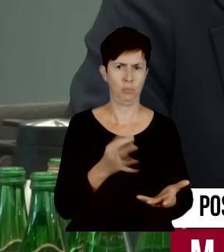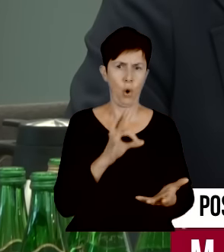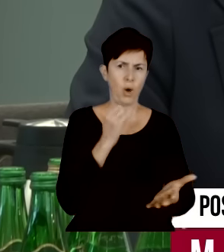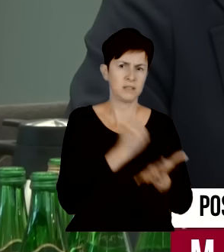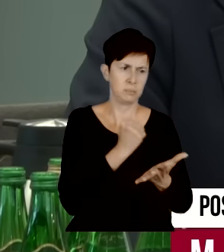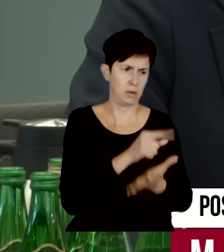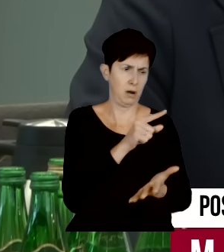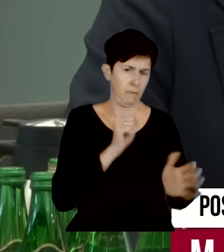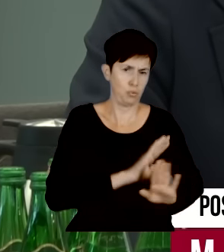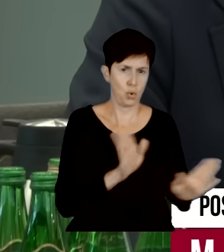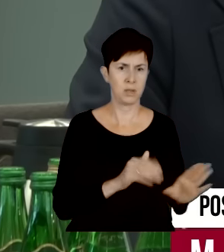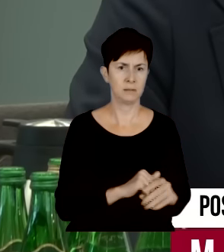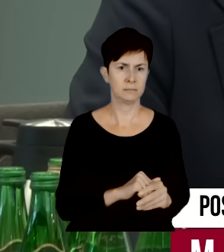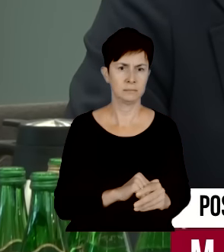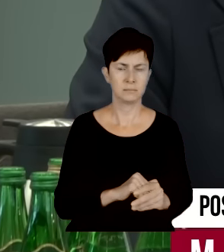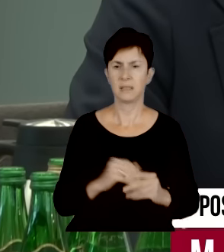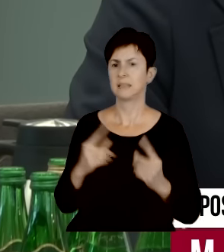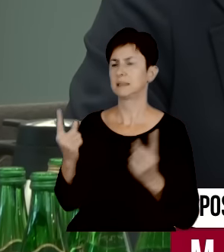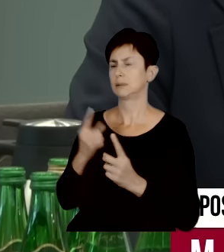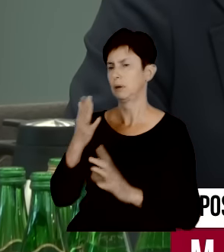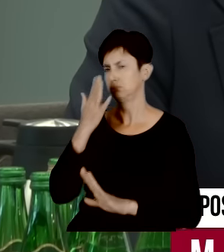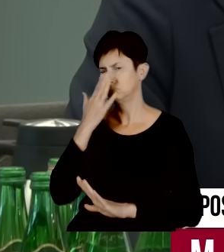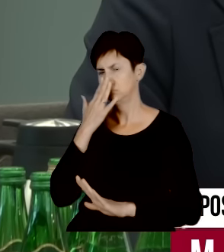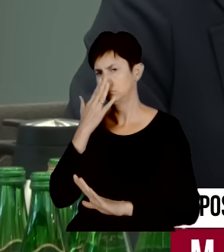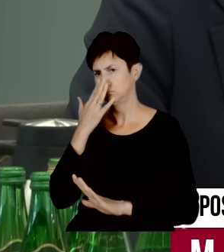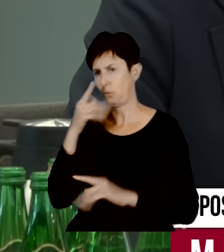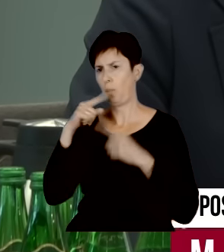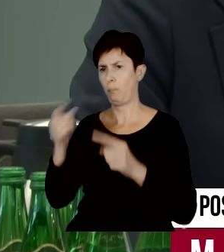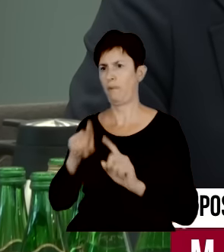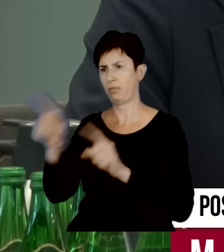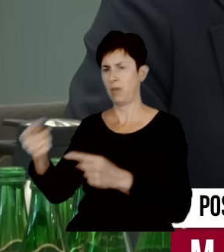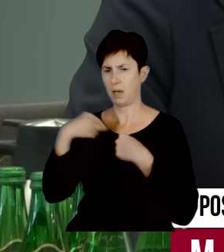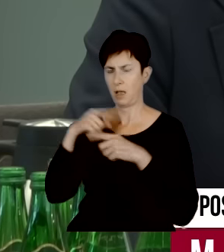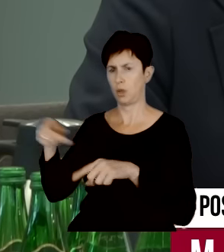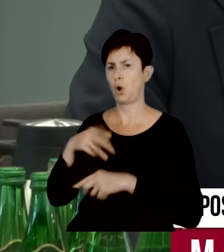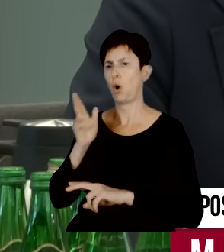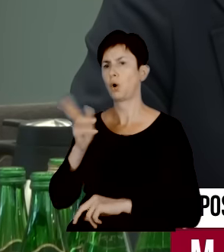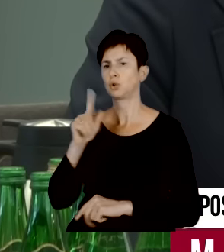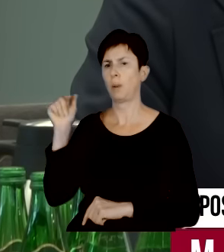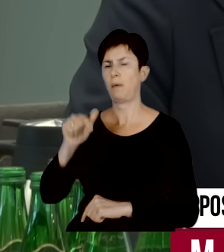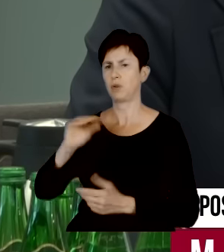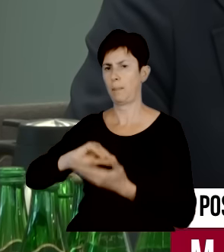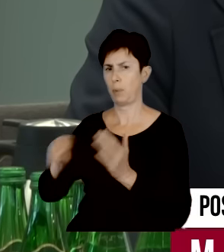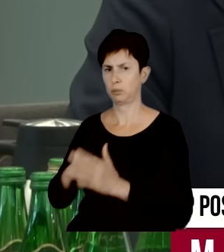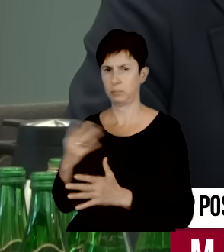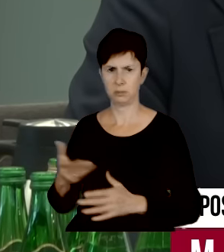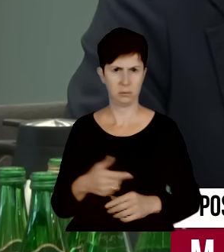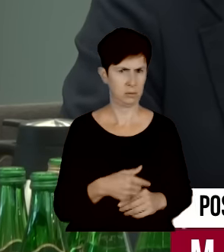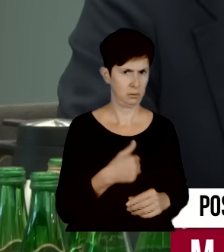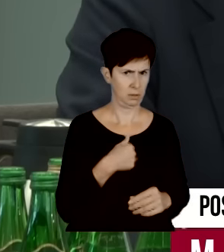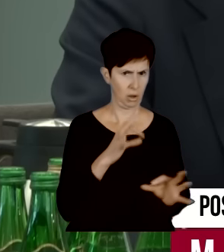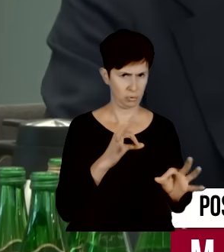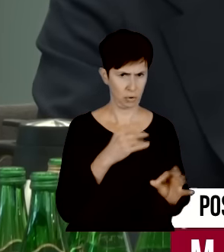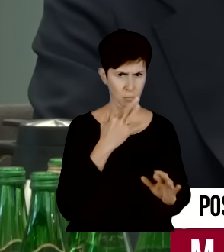rzeczowy a sytuacja dotycząca tego przerzucania się odpowiedzialnością I co do tego kto ma podpisać Dan czy ja się z kimś dzisiaj tutaj przerzucałem